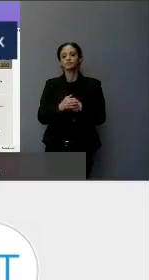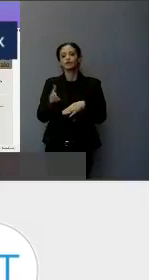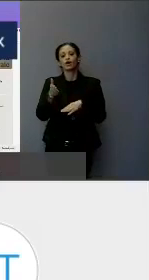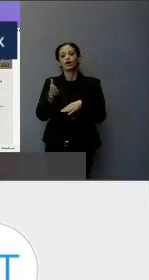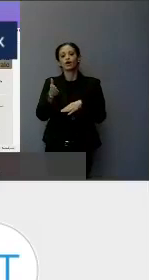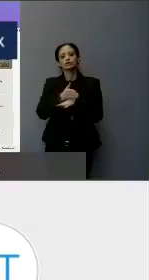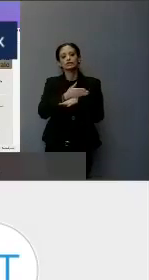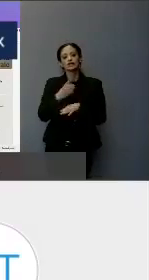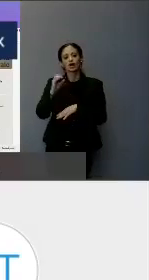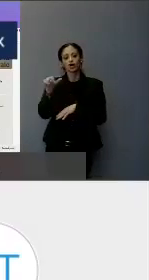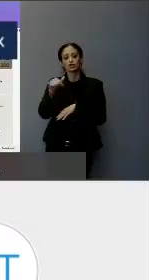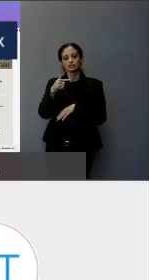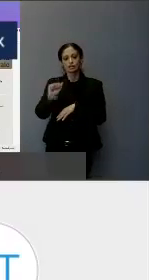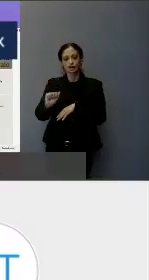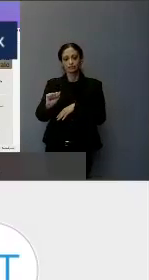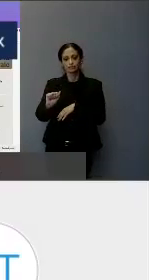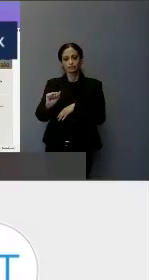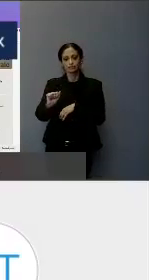consigliere costa